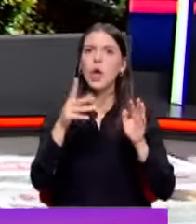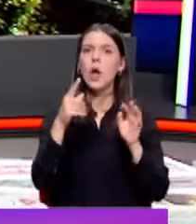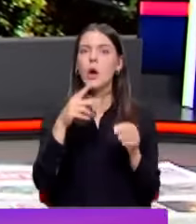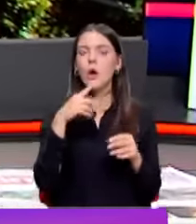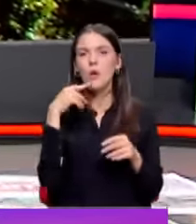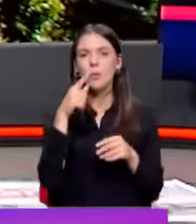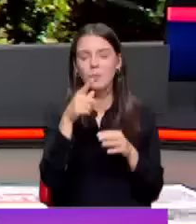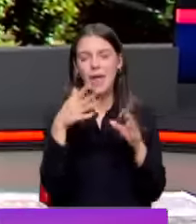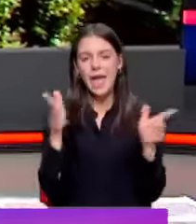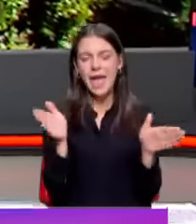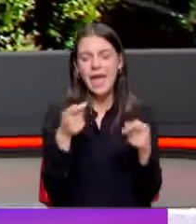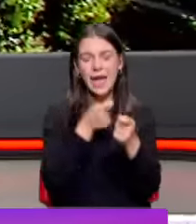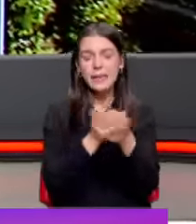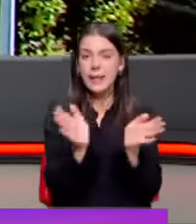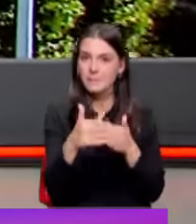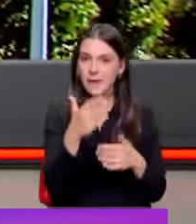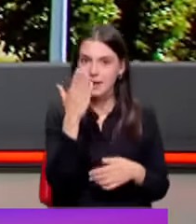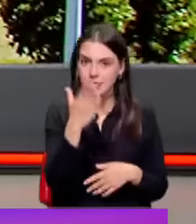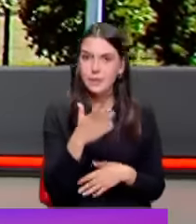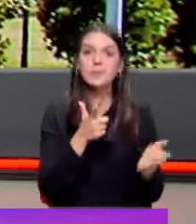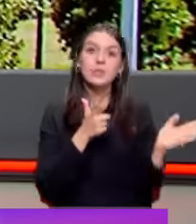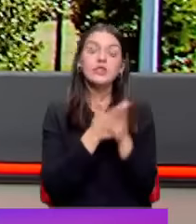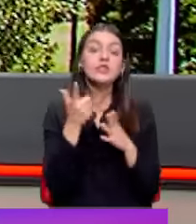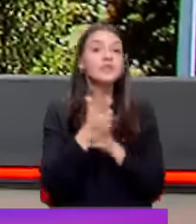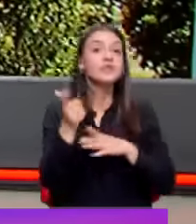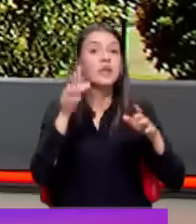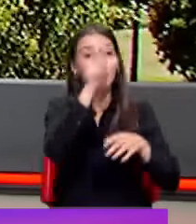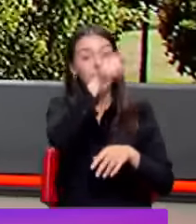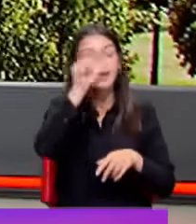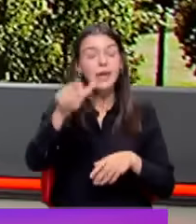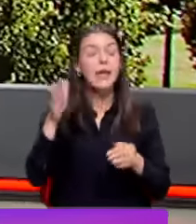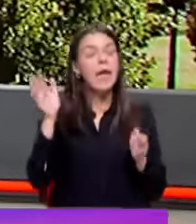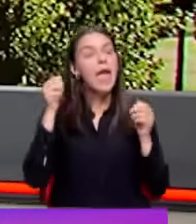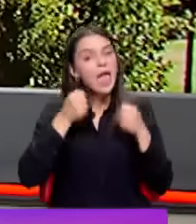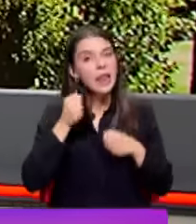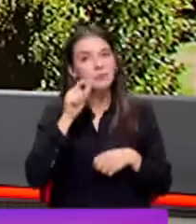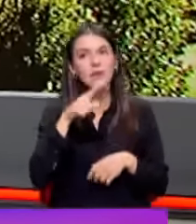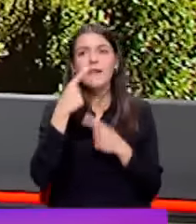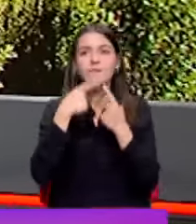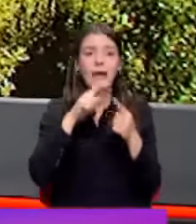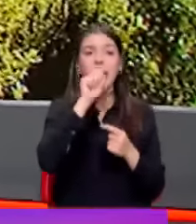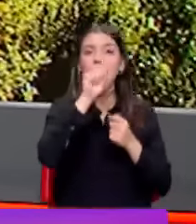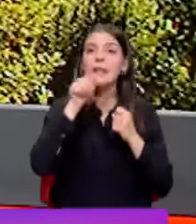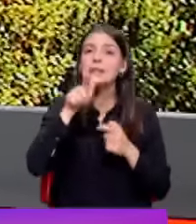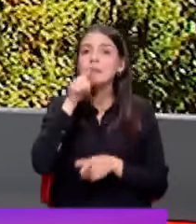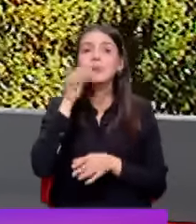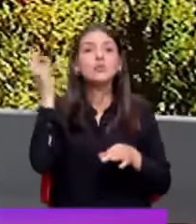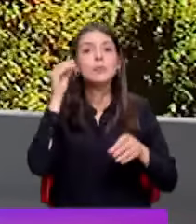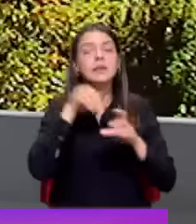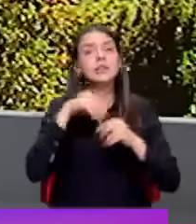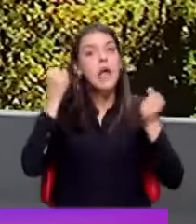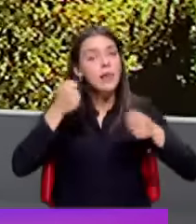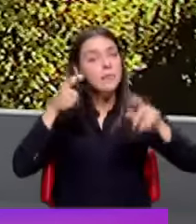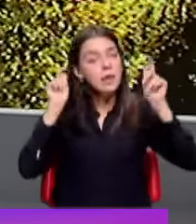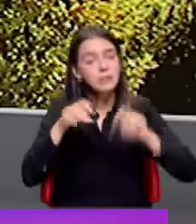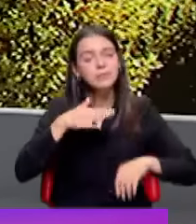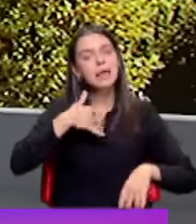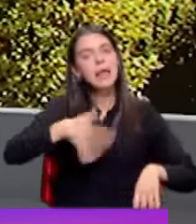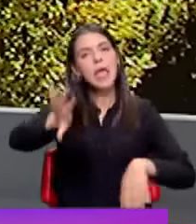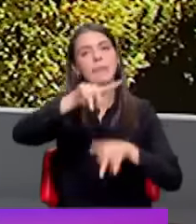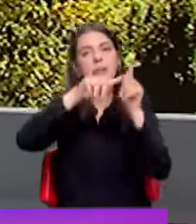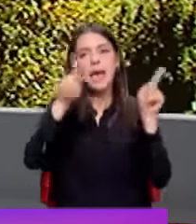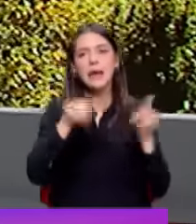dolayısıyla. Çiftçiler eylemde, çiftçiler her fırsatta farklı bir ilde seslerini duyurmak için eylemler yapıyorlar. Biz de hepsini